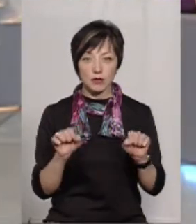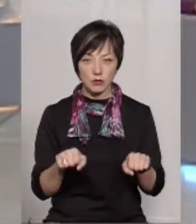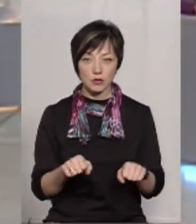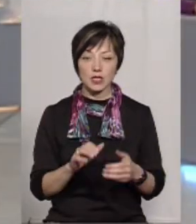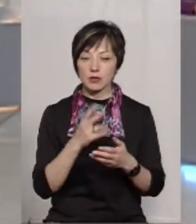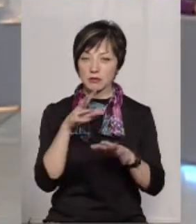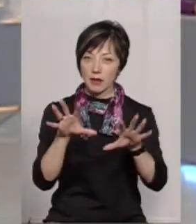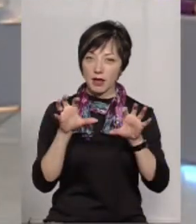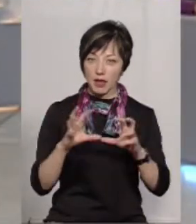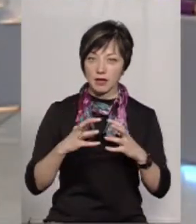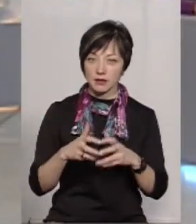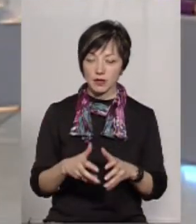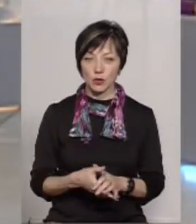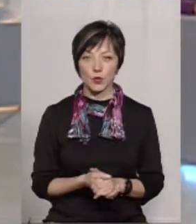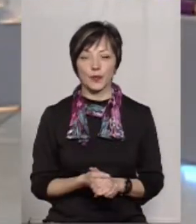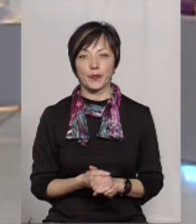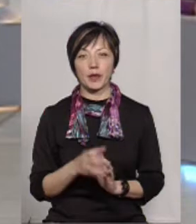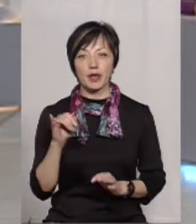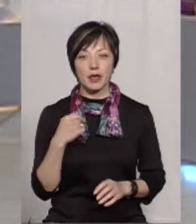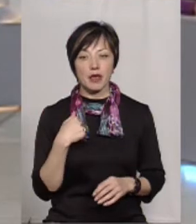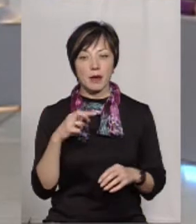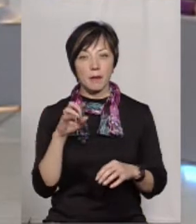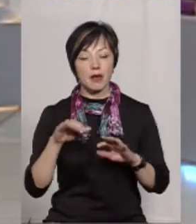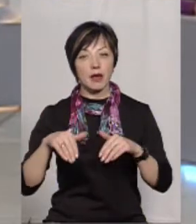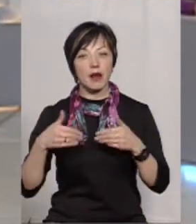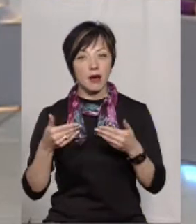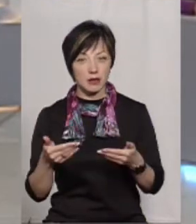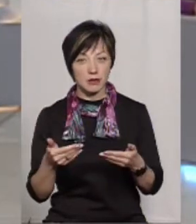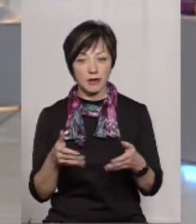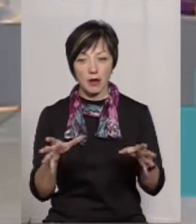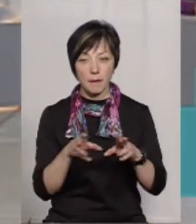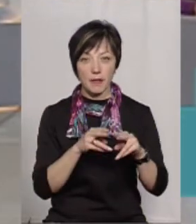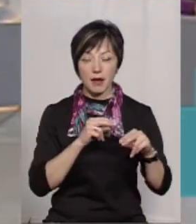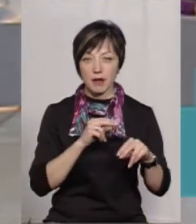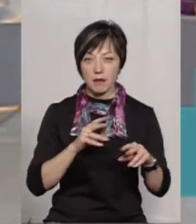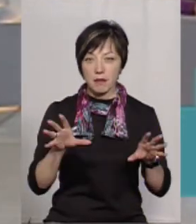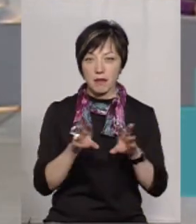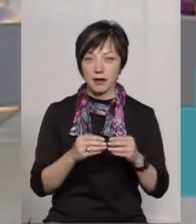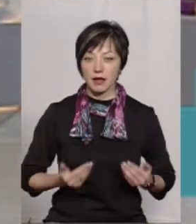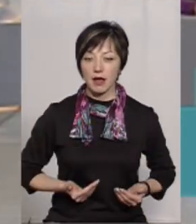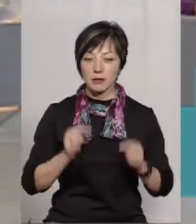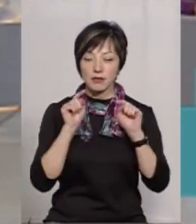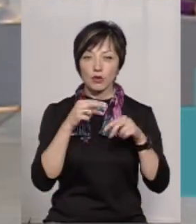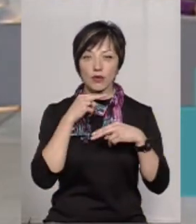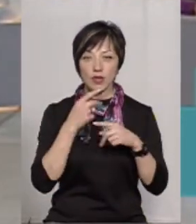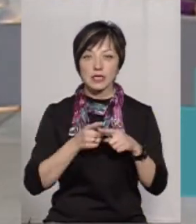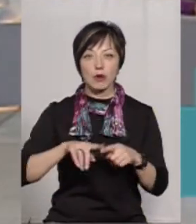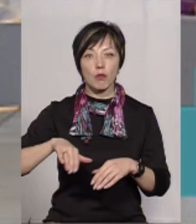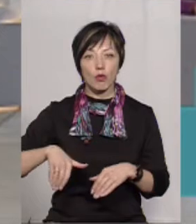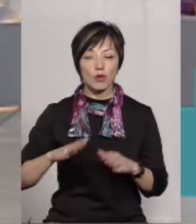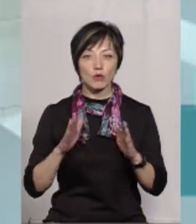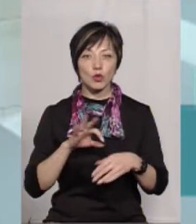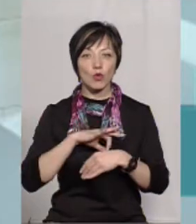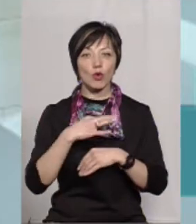світу, так? Може відрізнятися. І я би радив би партнерам звертати на це увагу, оскільки це потім